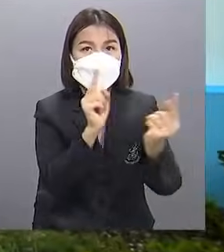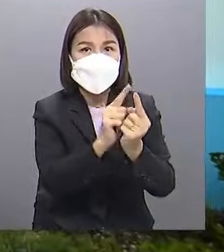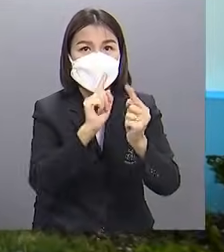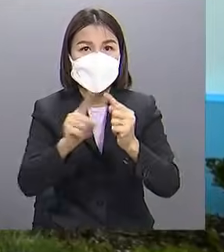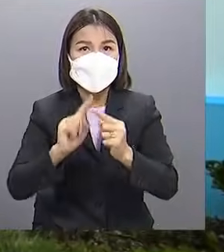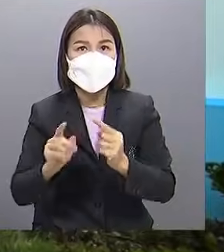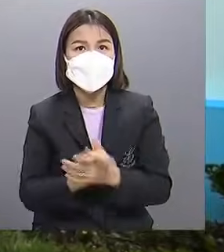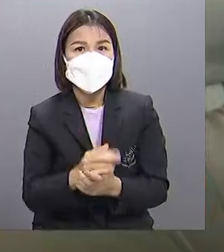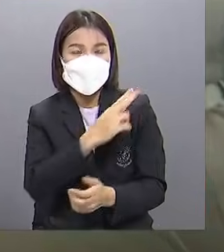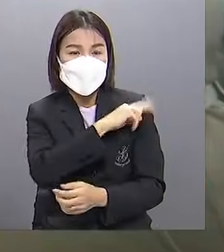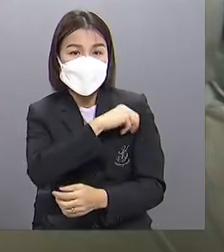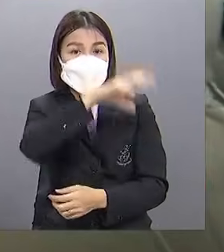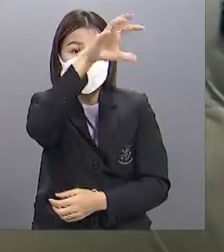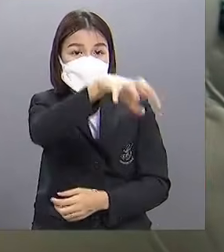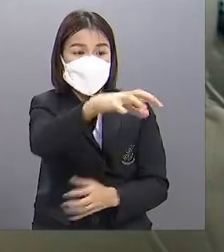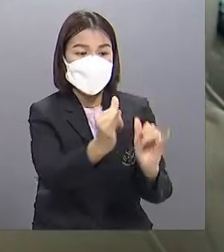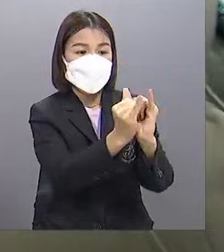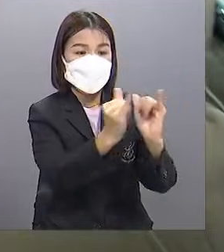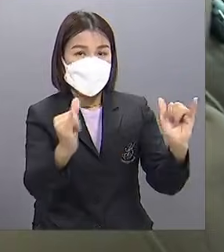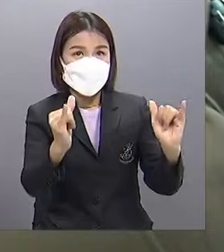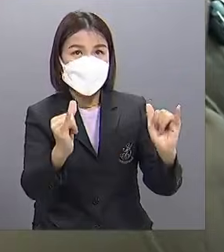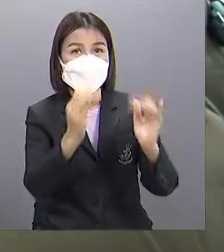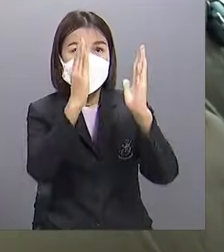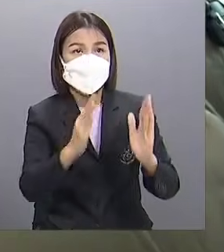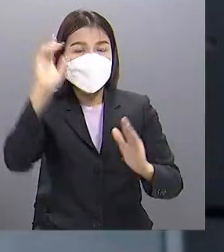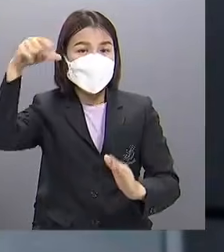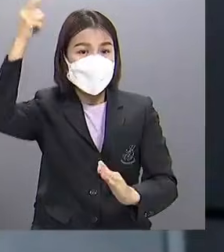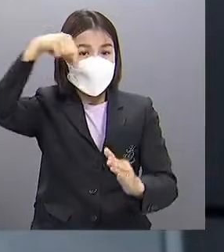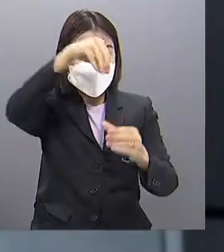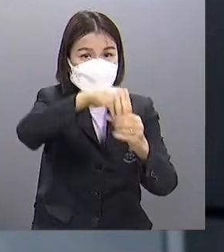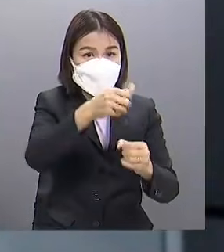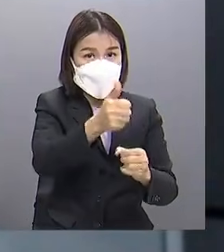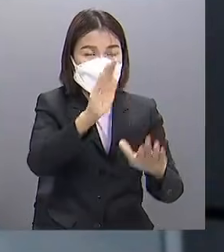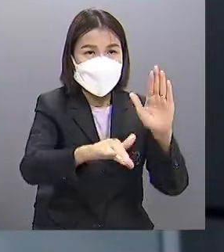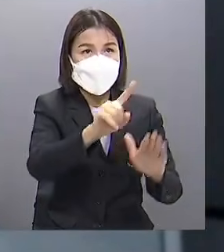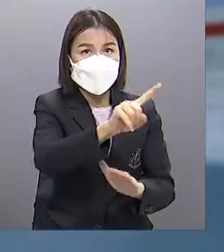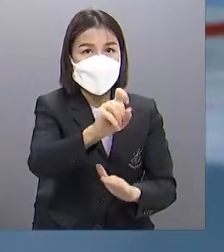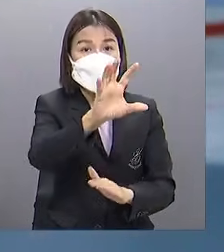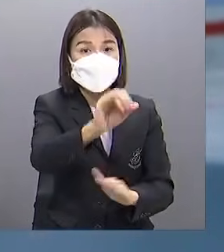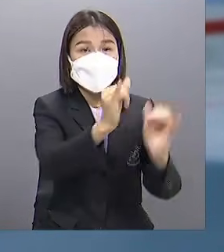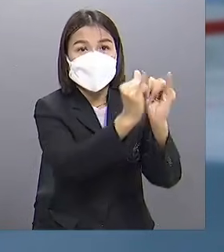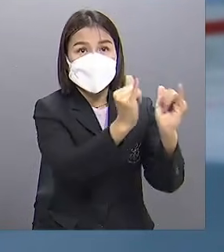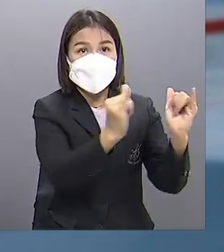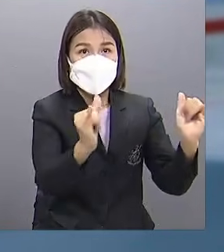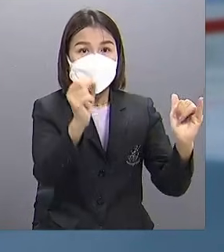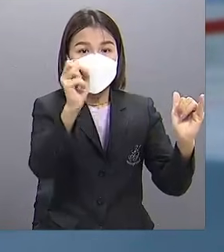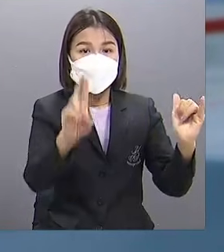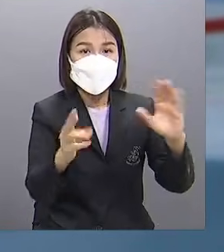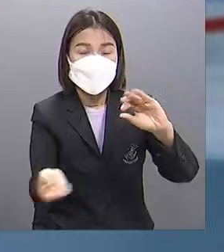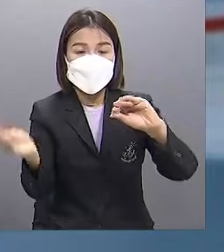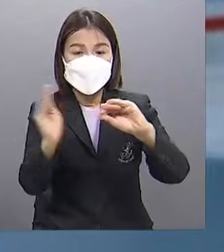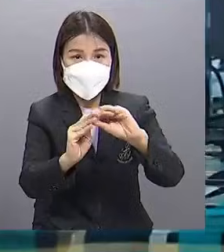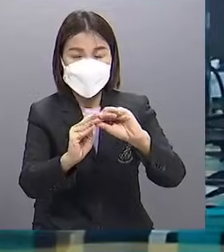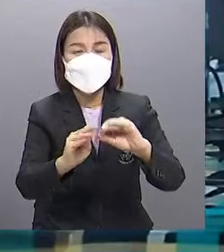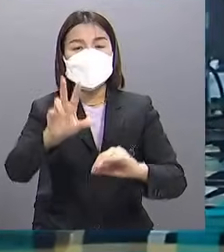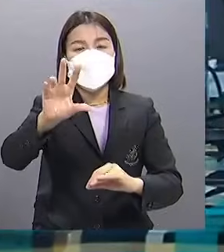งนี้สามารถรองรับผู้ป่วยกลุ่มแรงงานได้ถึง150เตียงสำรองได้อีก30เตียงภายใต้